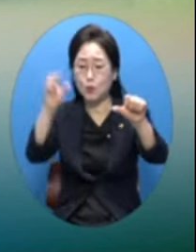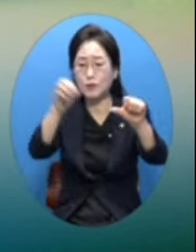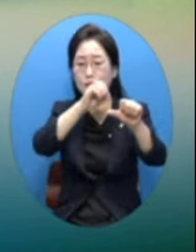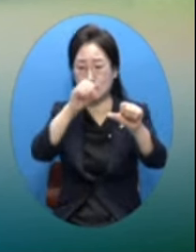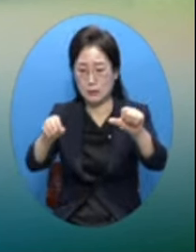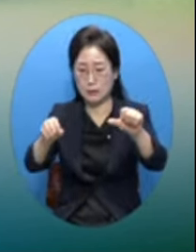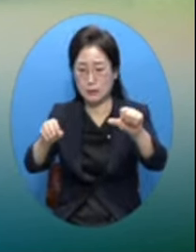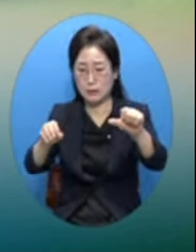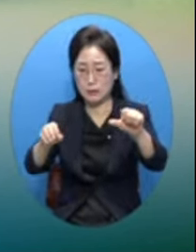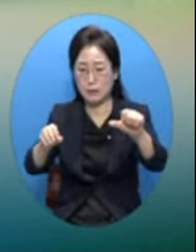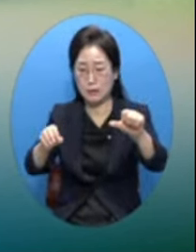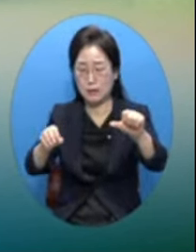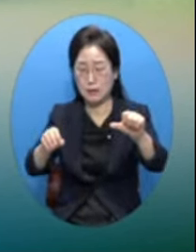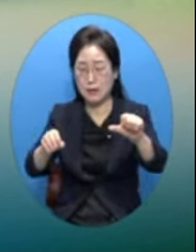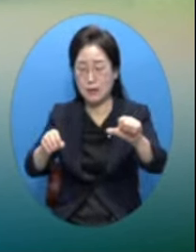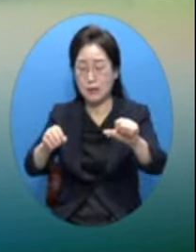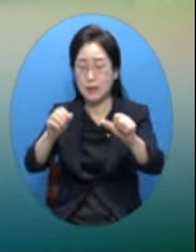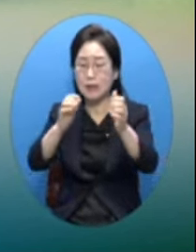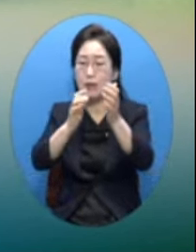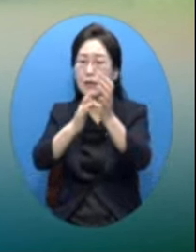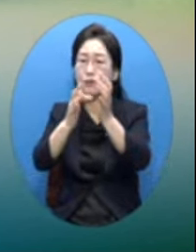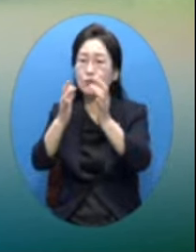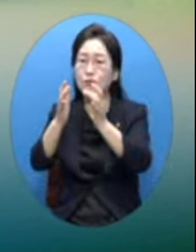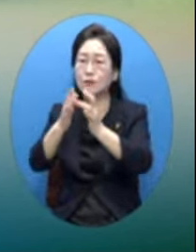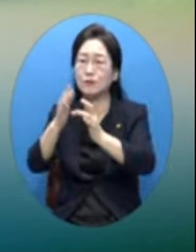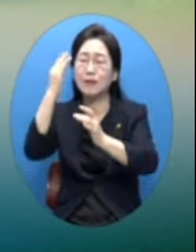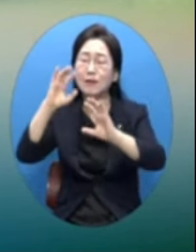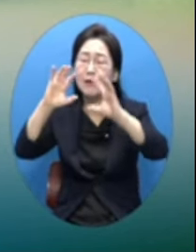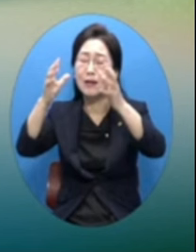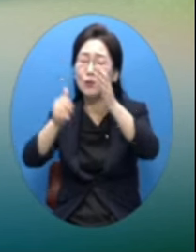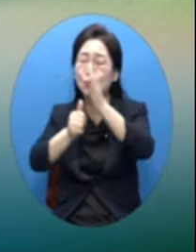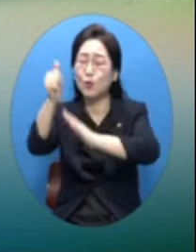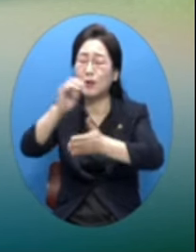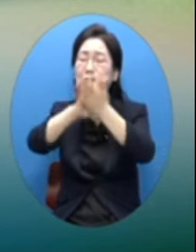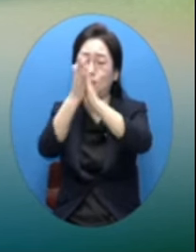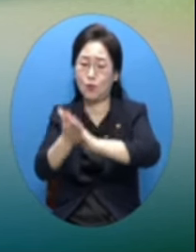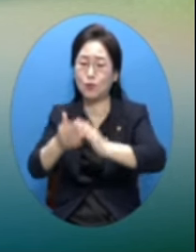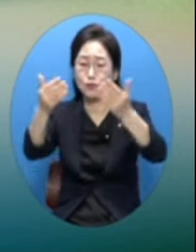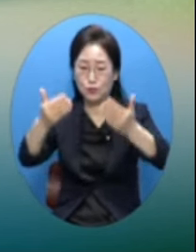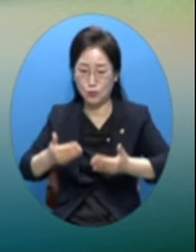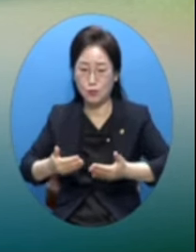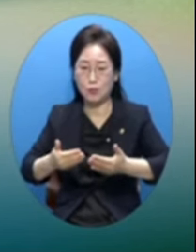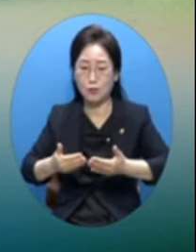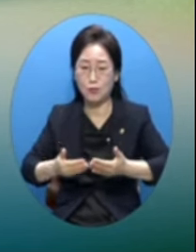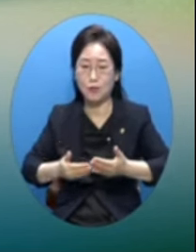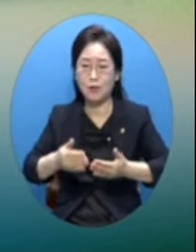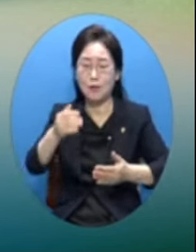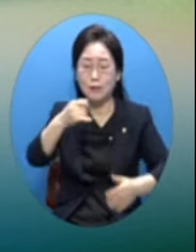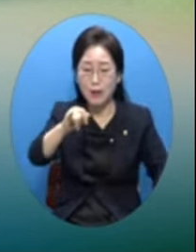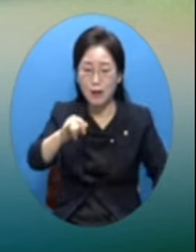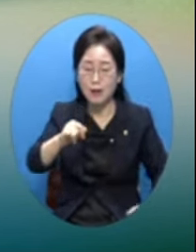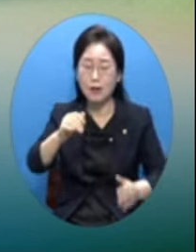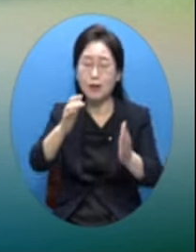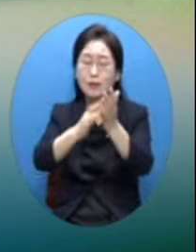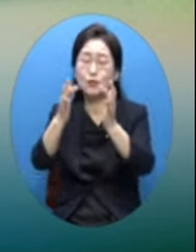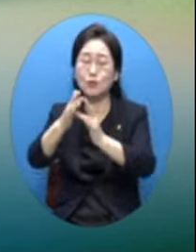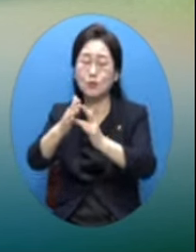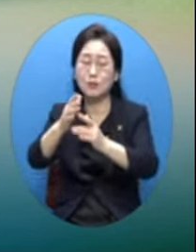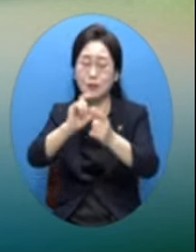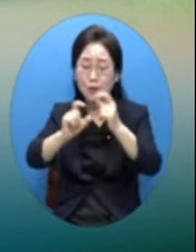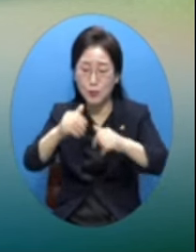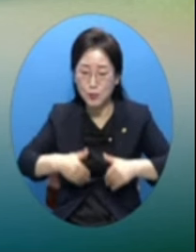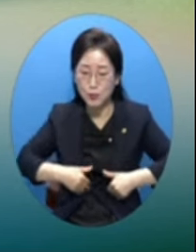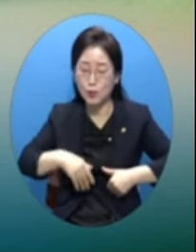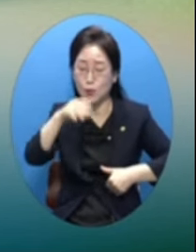내세적 소망으로 꽉 채워주고 간 신인은 주님이 더 사랑해서 더 필요해서 더 좋은 곳으로